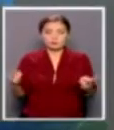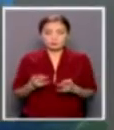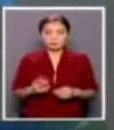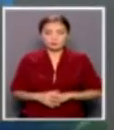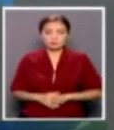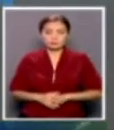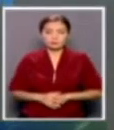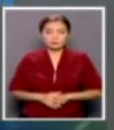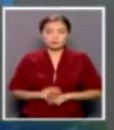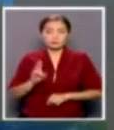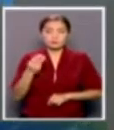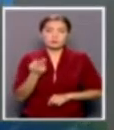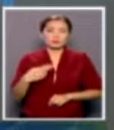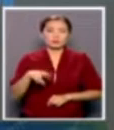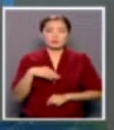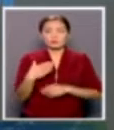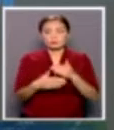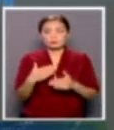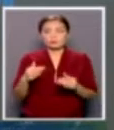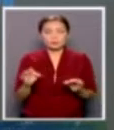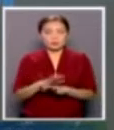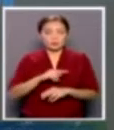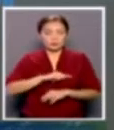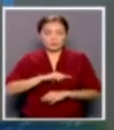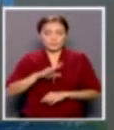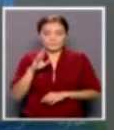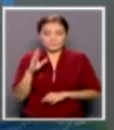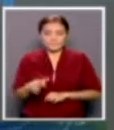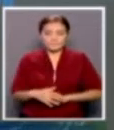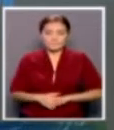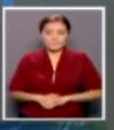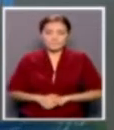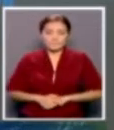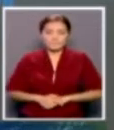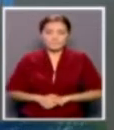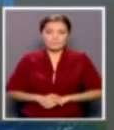насихаттау. Ұлттың рухын көтеруге Жумекен жырлар еңбек етеді.